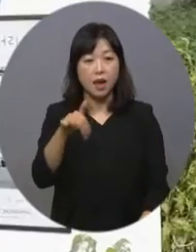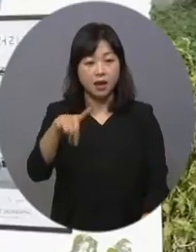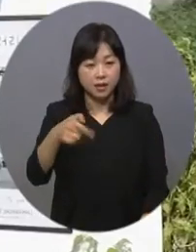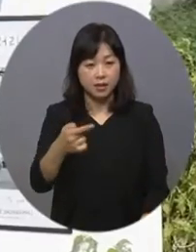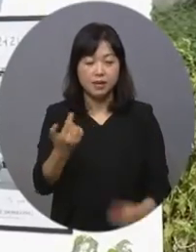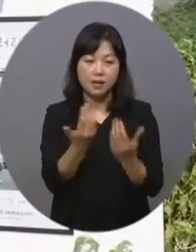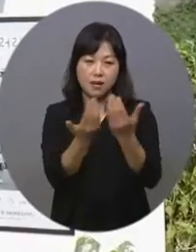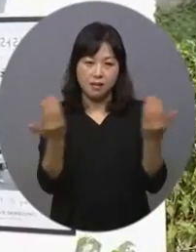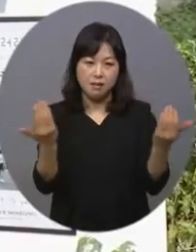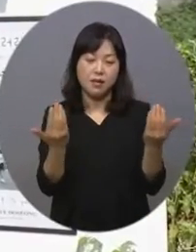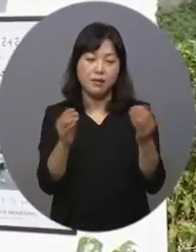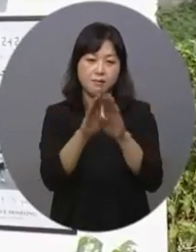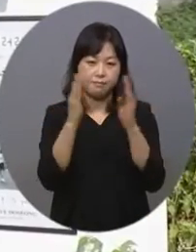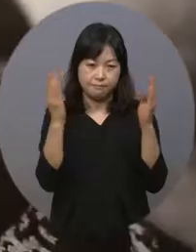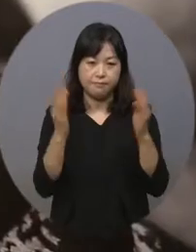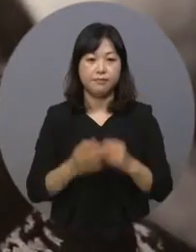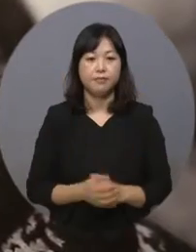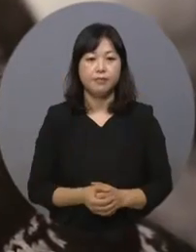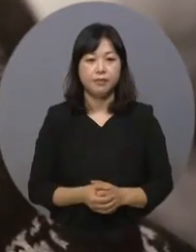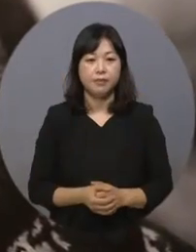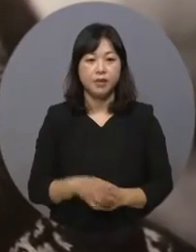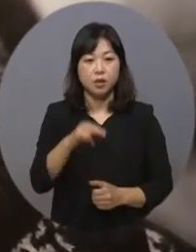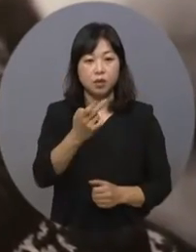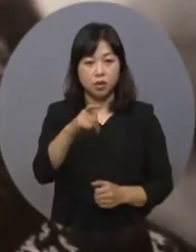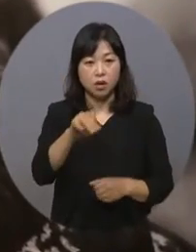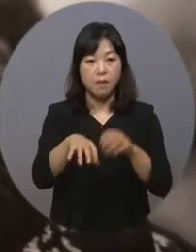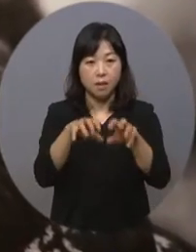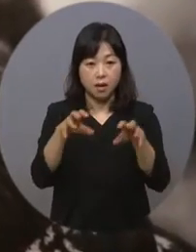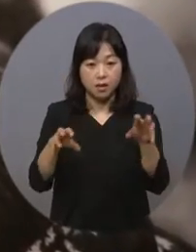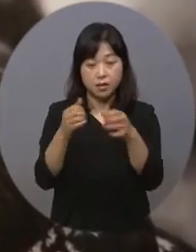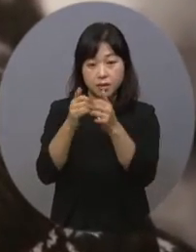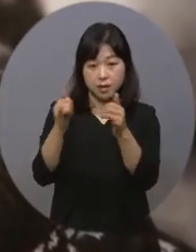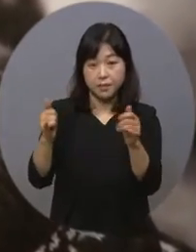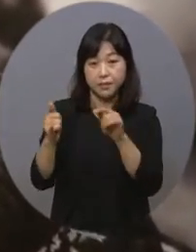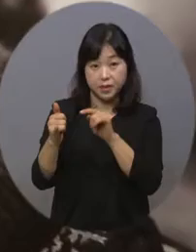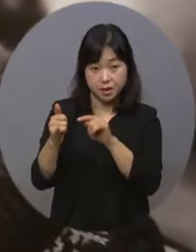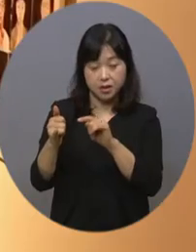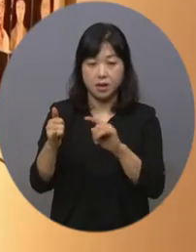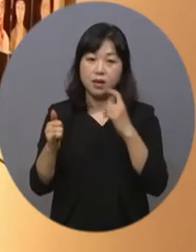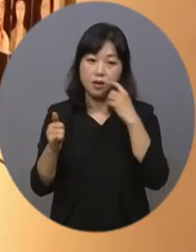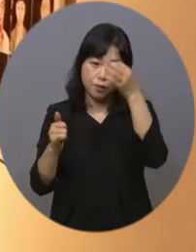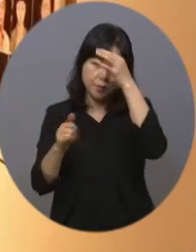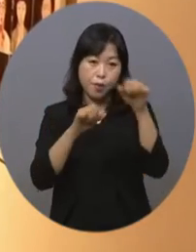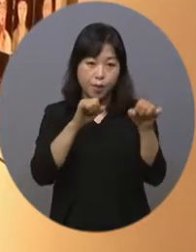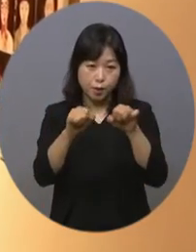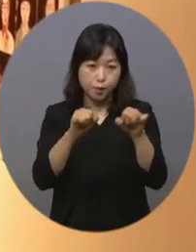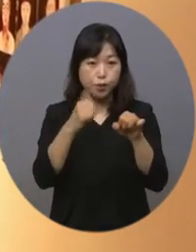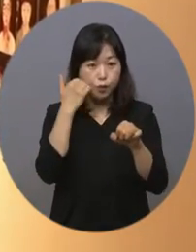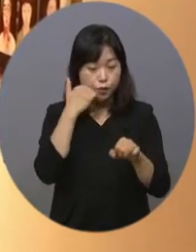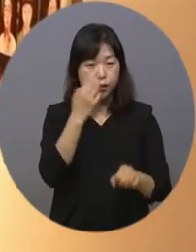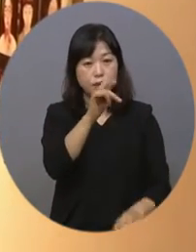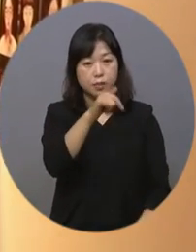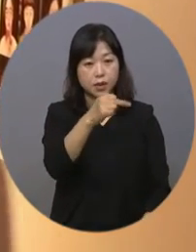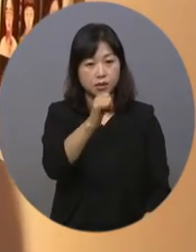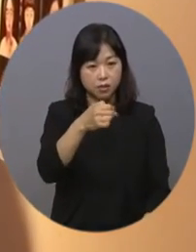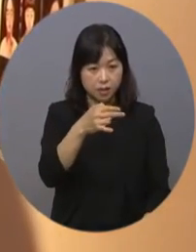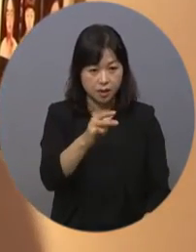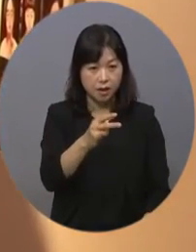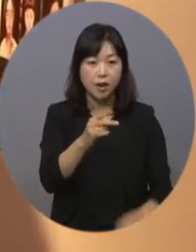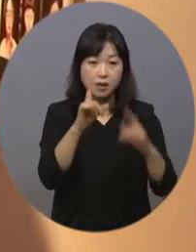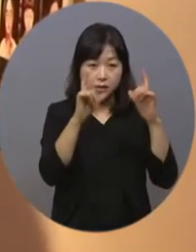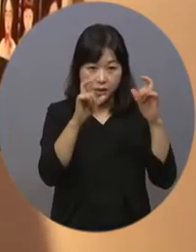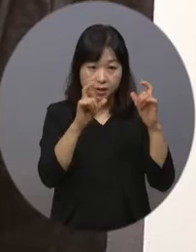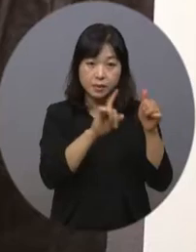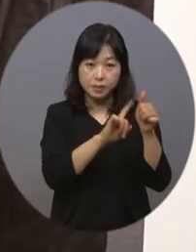마련돼 화제가 되고 있습니다. 도성마을에서 주민을 상대로 예술작업을 한 작가는 박성태 사진작가를